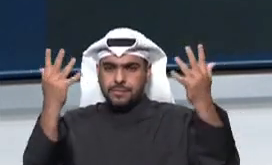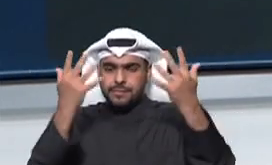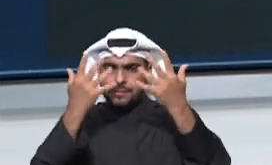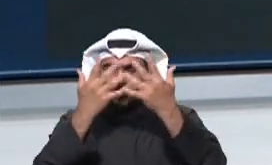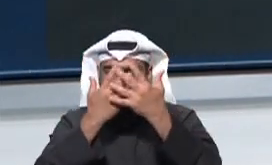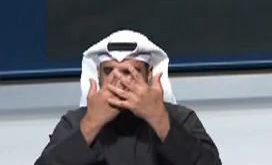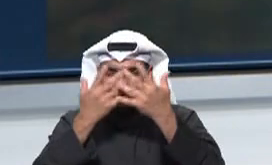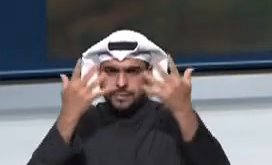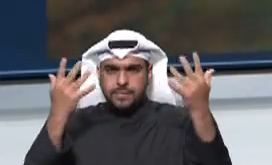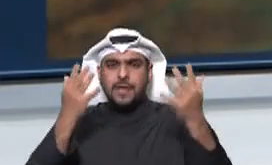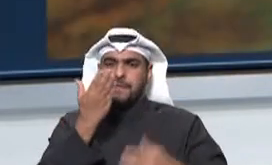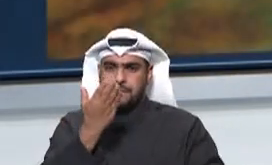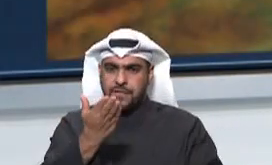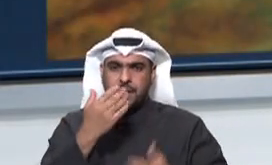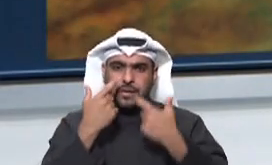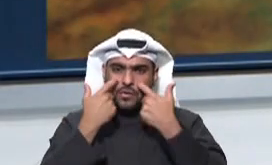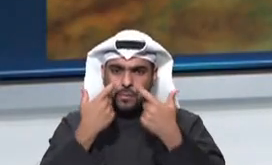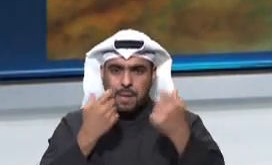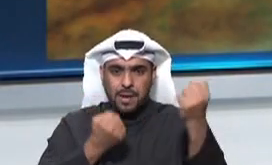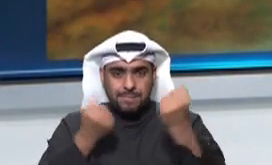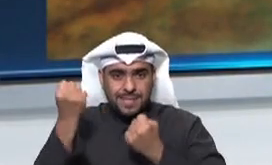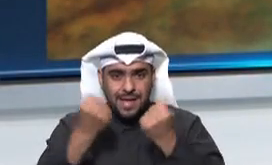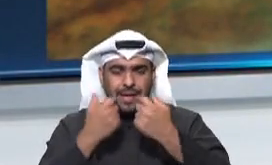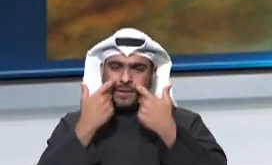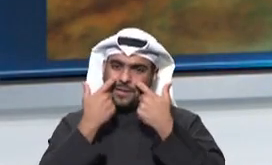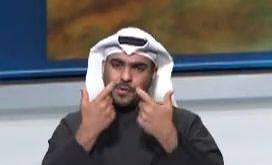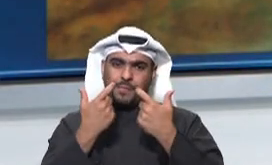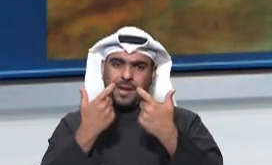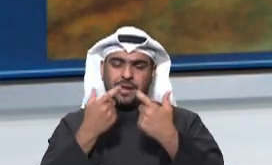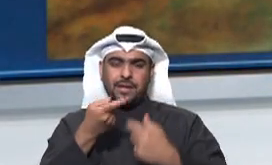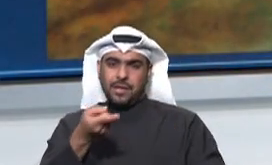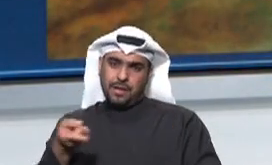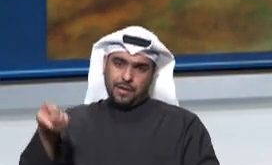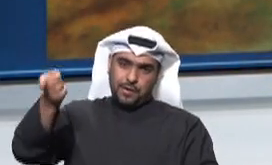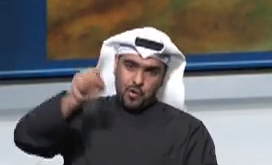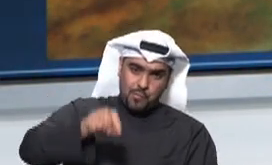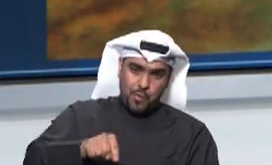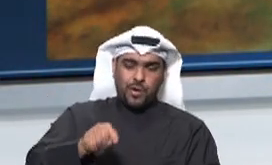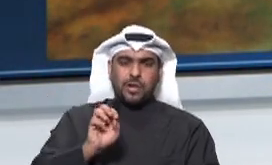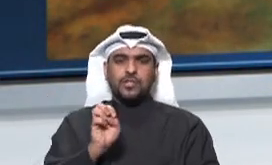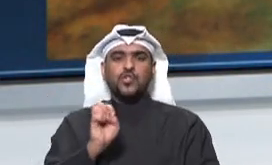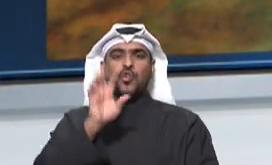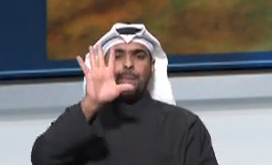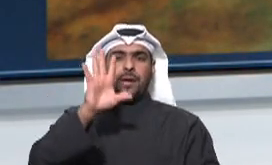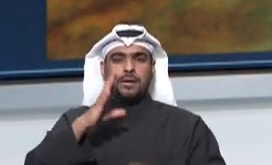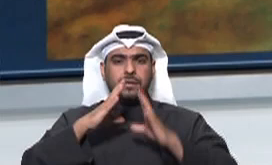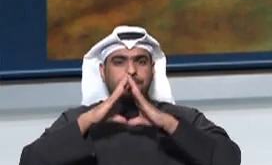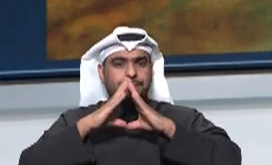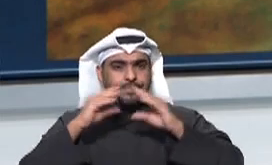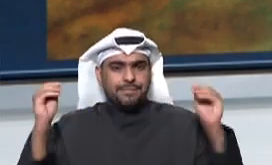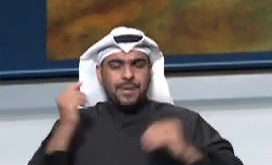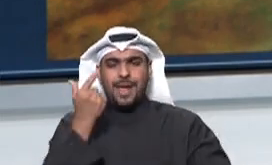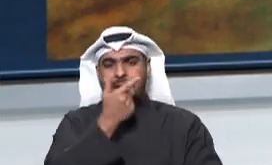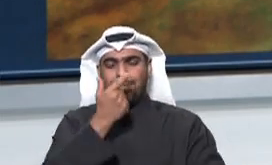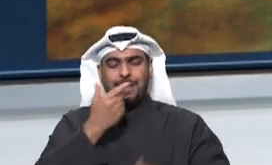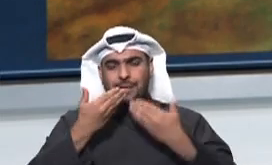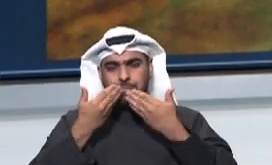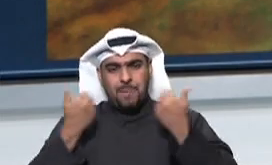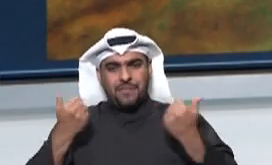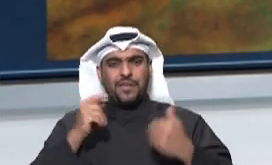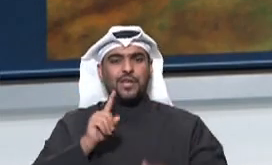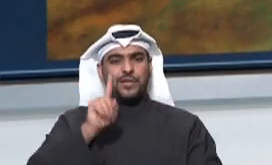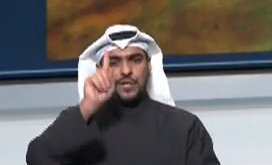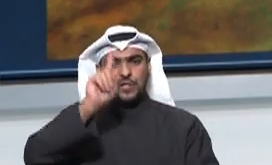أن يديرون بالهم. تتحسن الرؤية الأفقية تدريجيا يوم الغد أو مع ساعات الصباح الأولى، وعبور السحب راح يكون موجود ويانا على بعض المناطق، لكنها